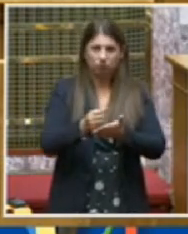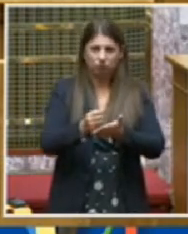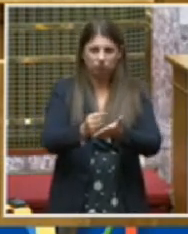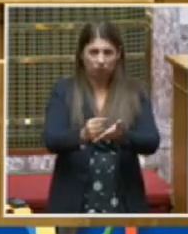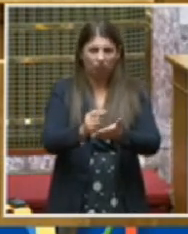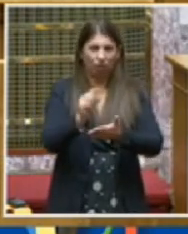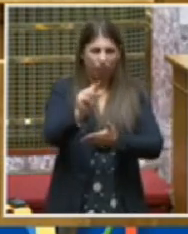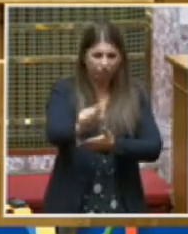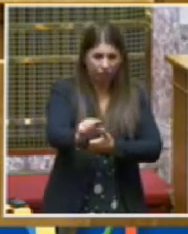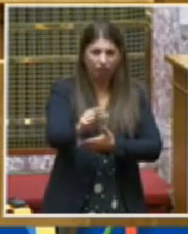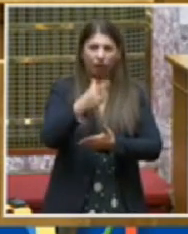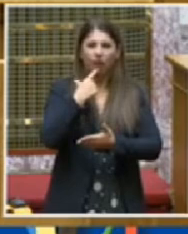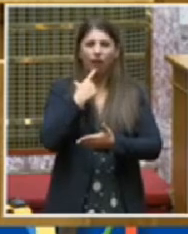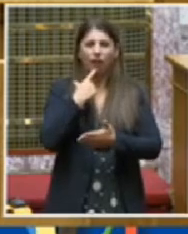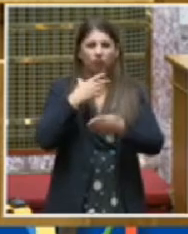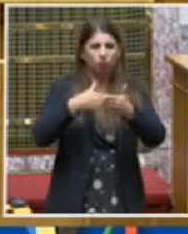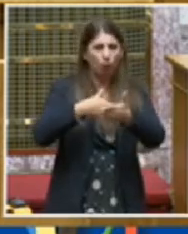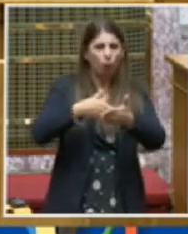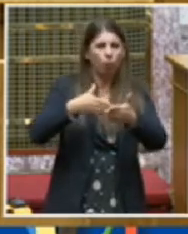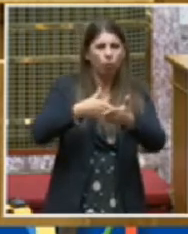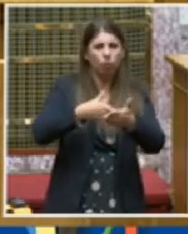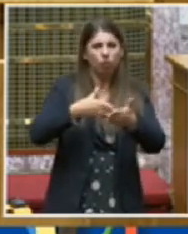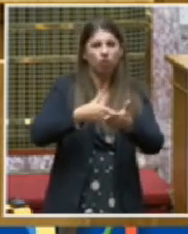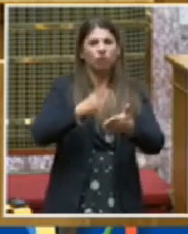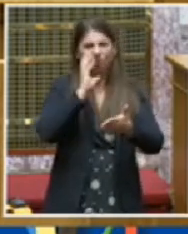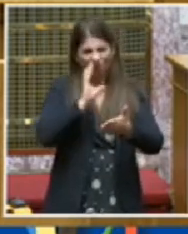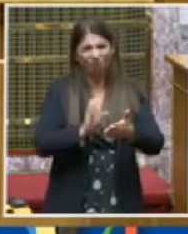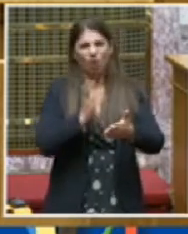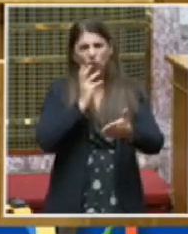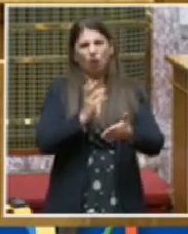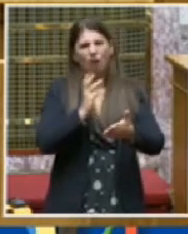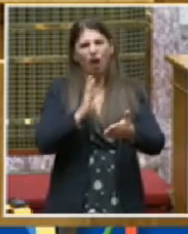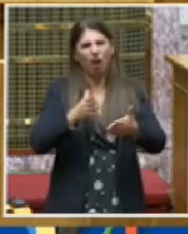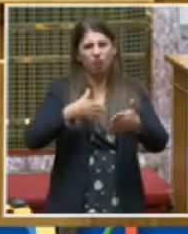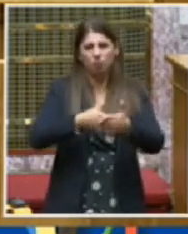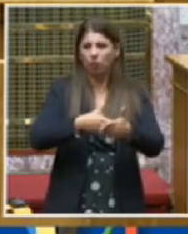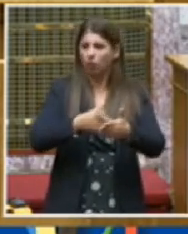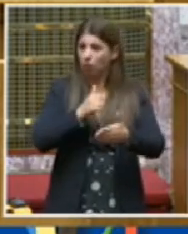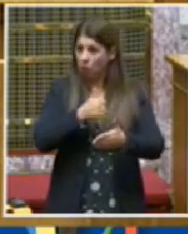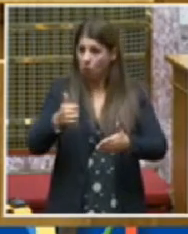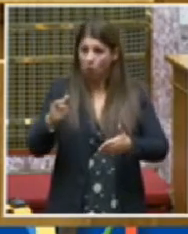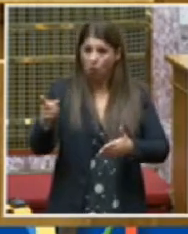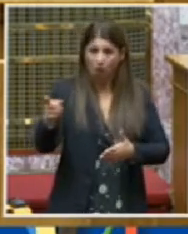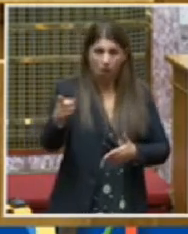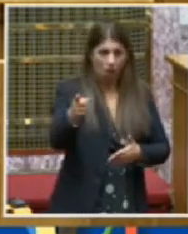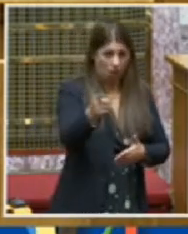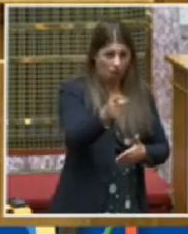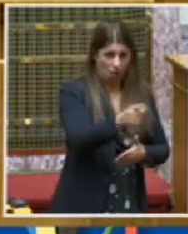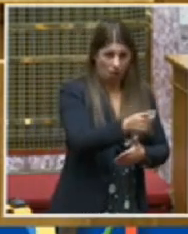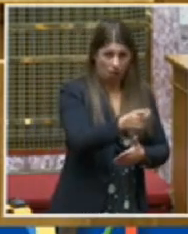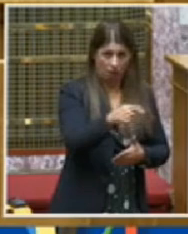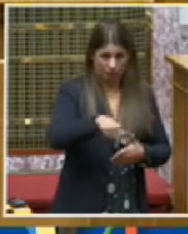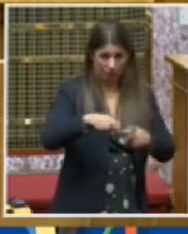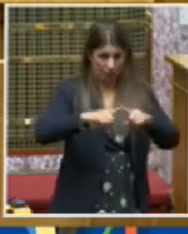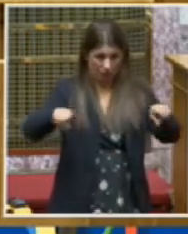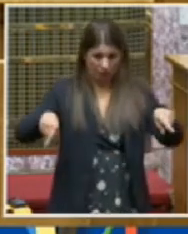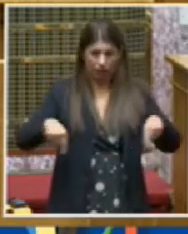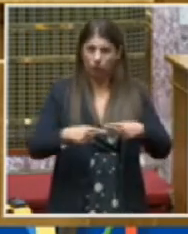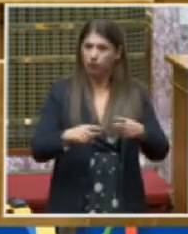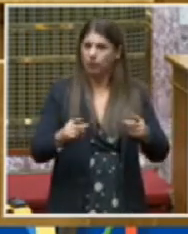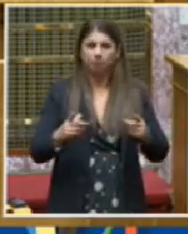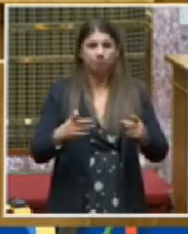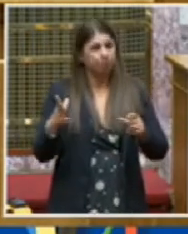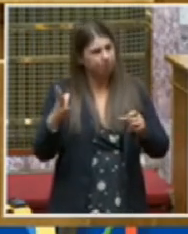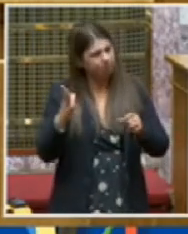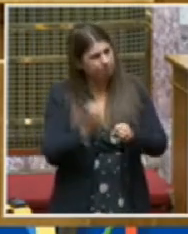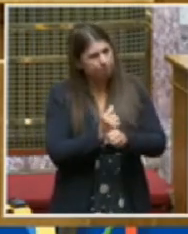Και αυτό είναι ένα μεγάλο εμπόδιο. Και είναι ένα μεγάλο εμπόδιο όχι μόνο για εσάς που βρίσκεστε σήμερα σε αυτή την αίθουσα και